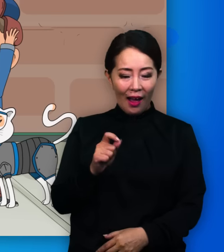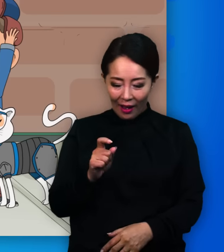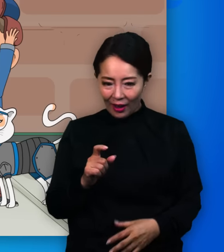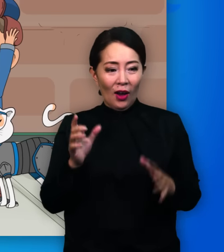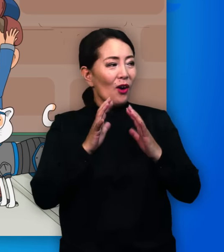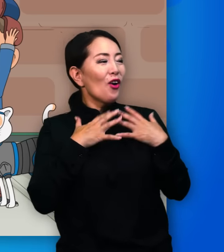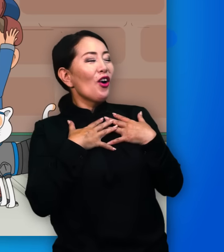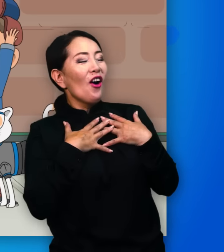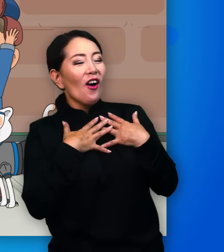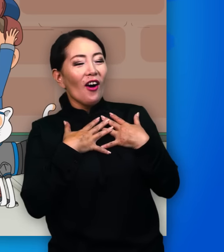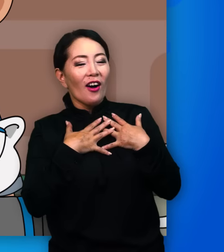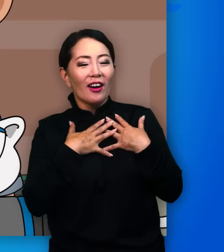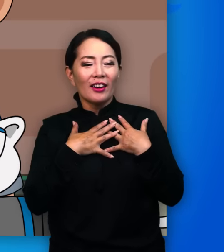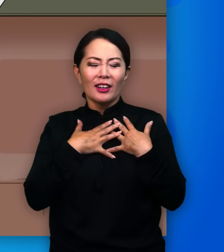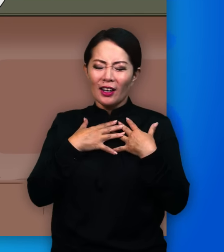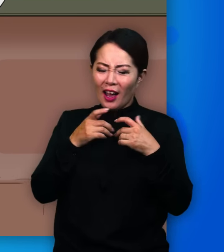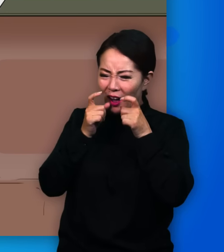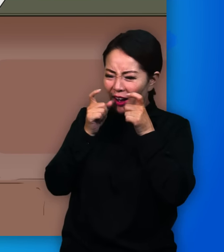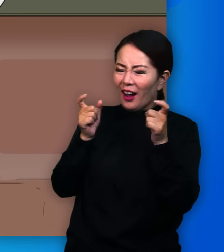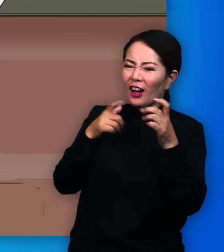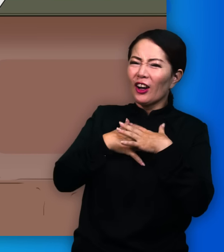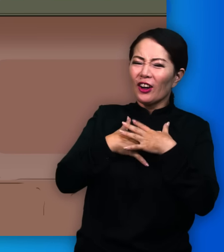Нэгэнт ингэж болохгүй юм чинь.